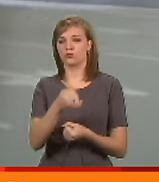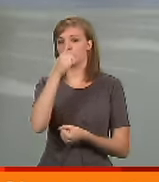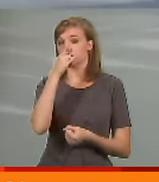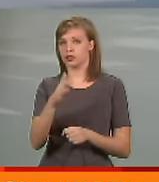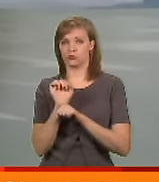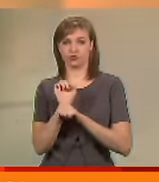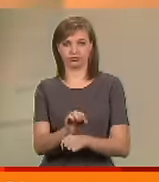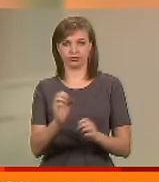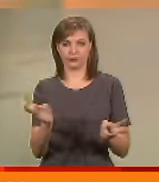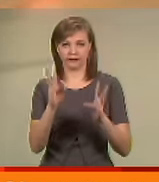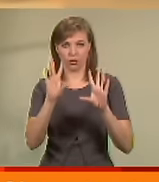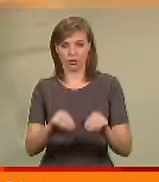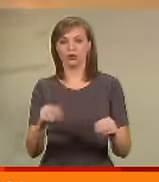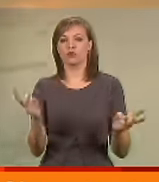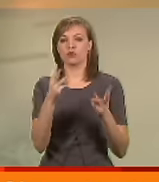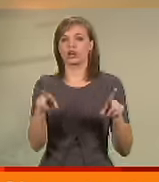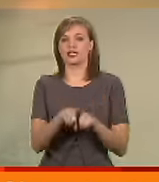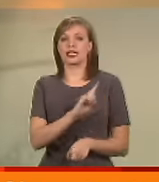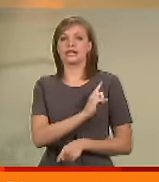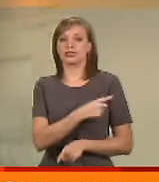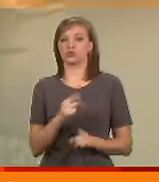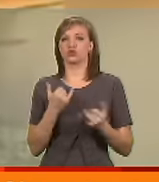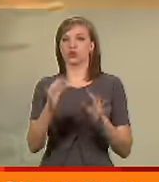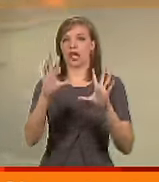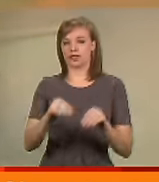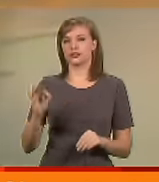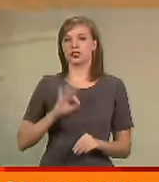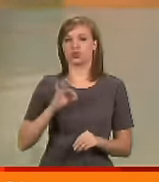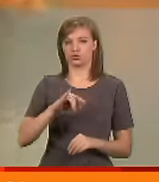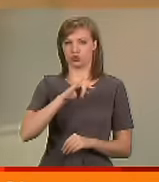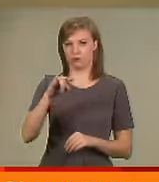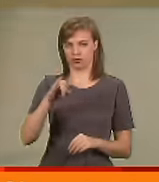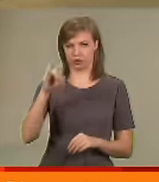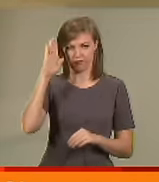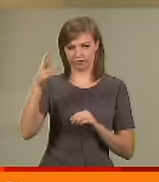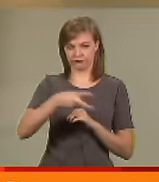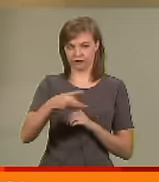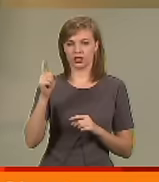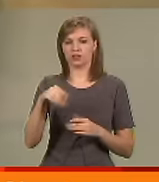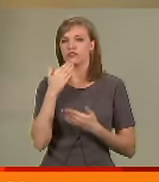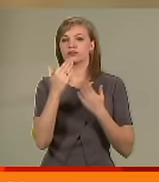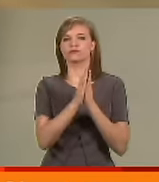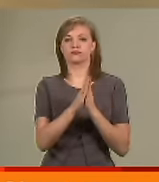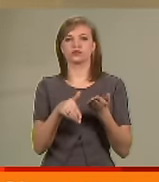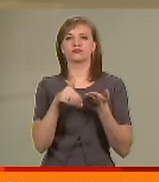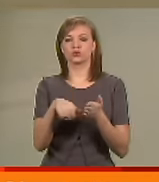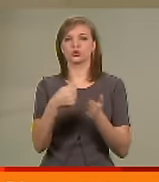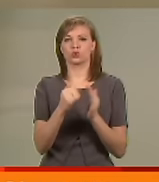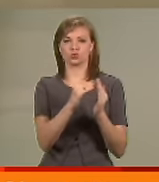зможуть приборкати вогонь. Пожежі такі сильні, що для гасіння застосовують авіацію. Ізраїль навіть звернувся по допомогу до